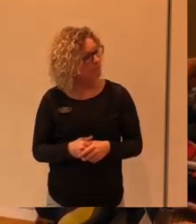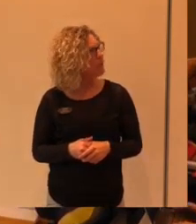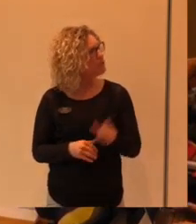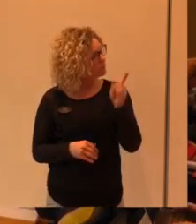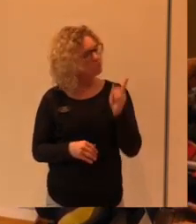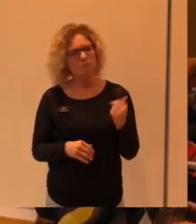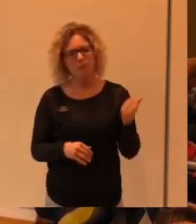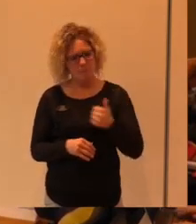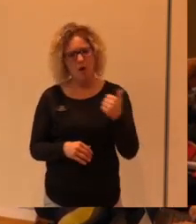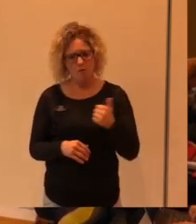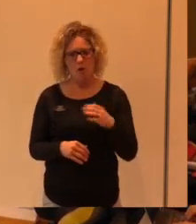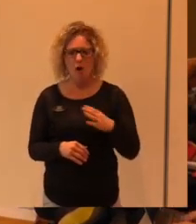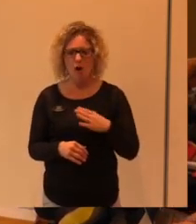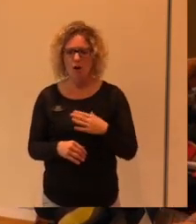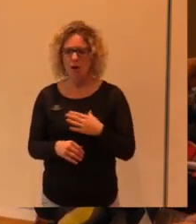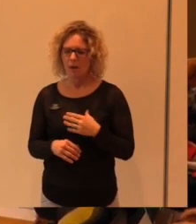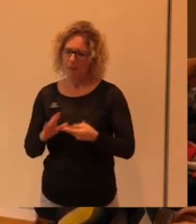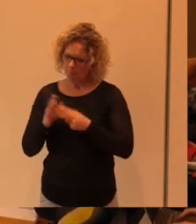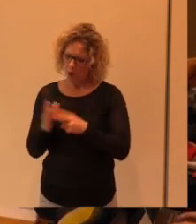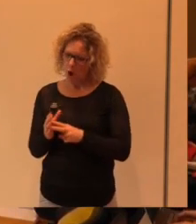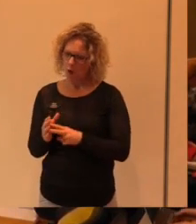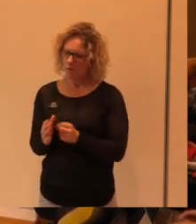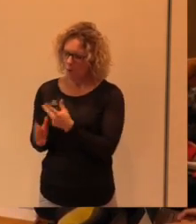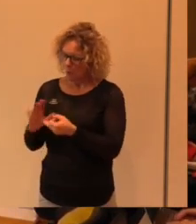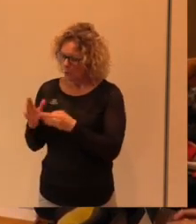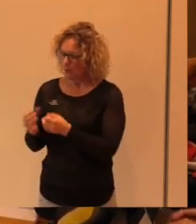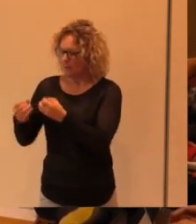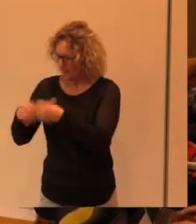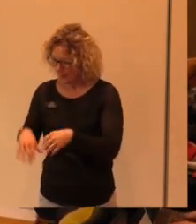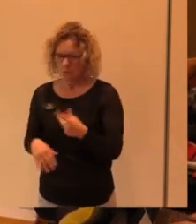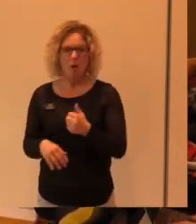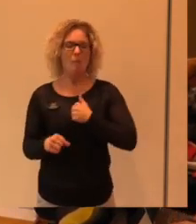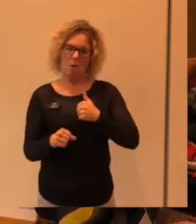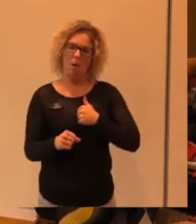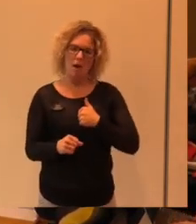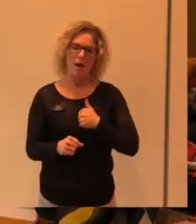det ska man ha, man ska ha en avvecklings- och vidareutvecklingsplan helt enkelt.